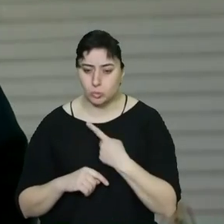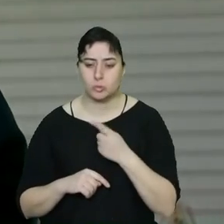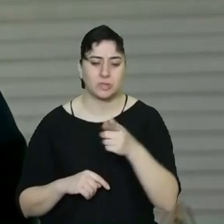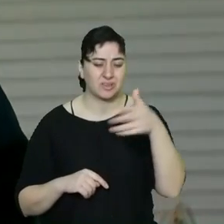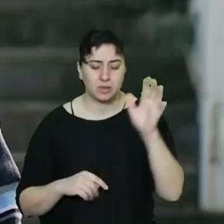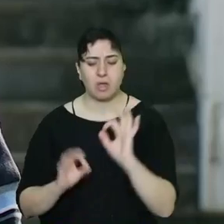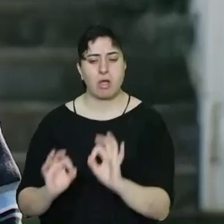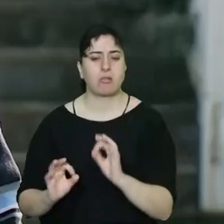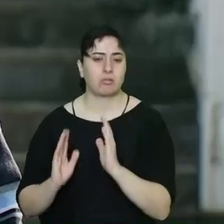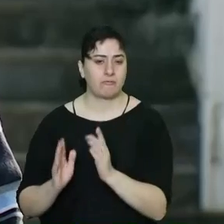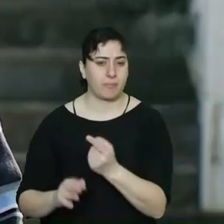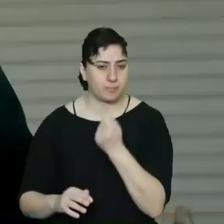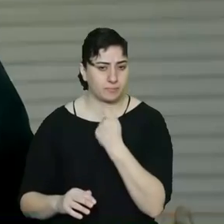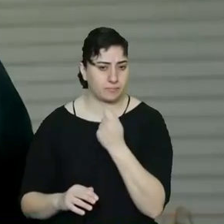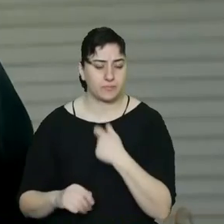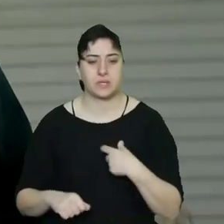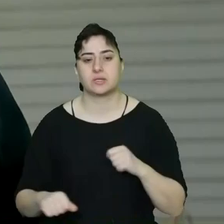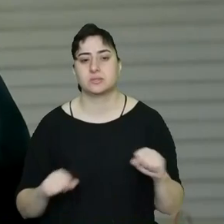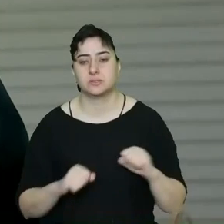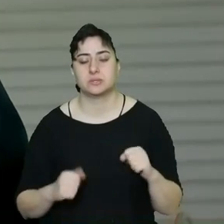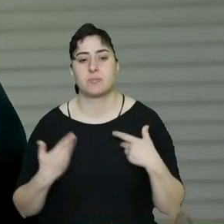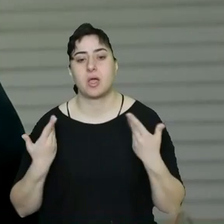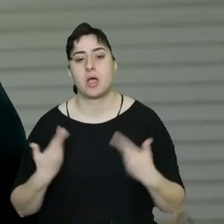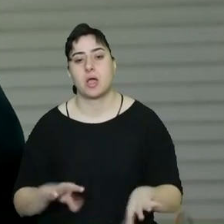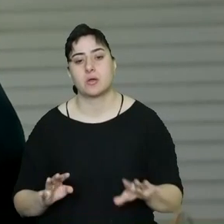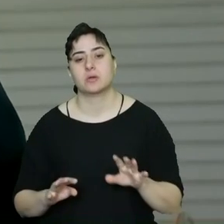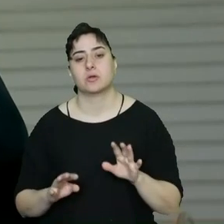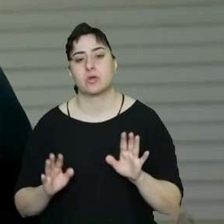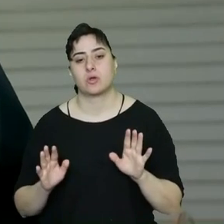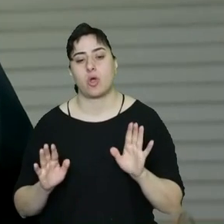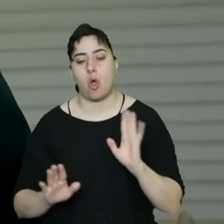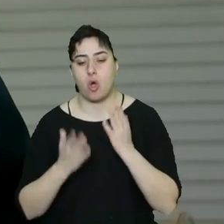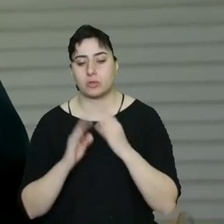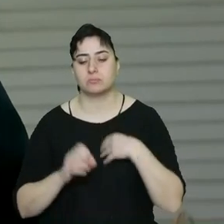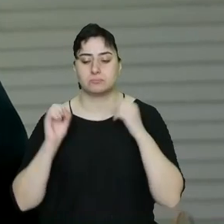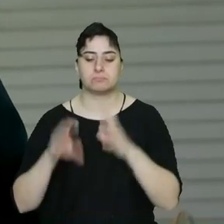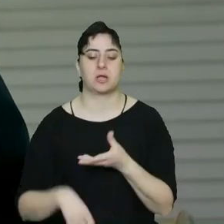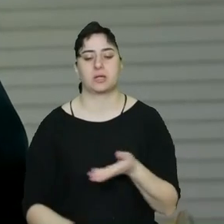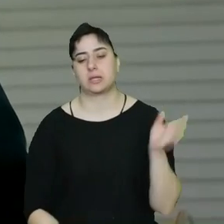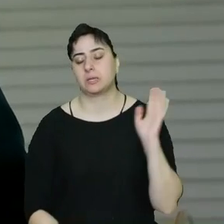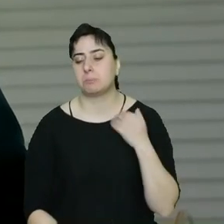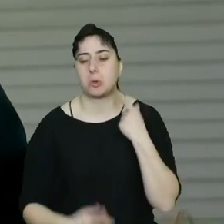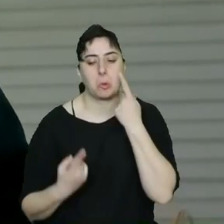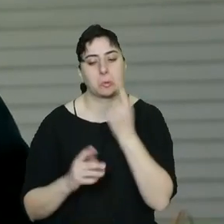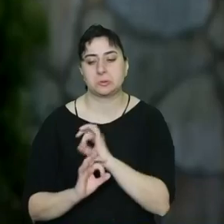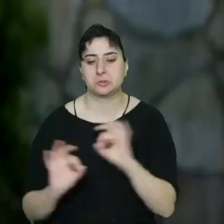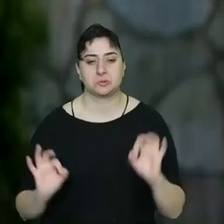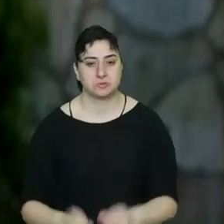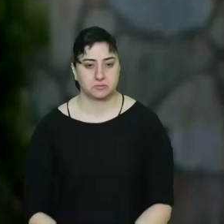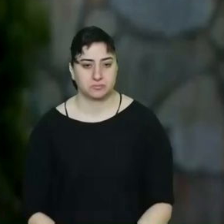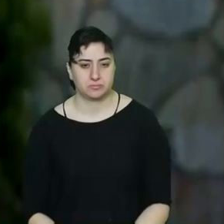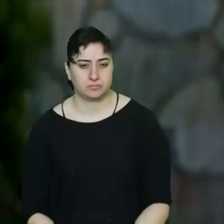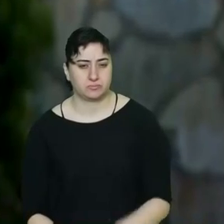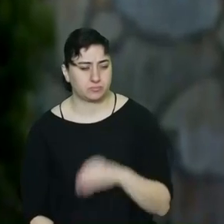şapşal demeye devam etti. Ve ben buna daha fazla tahammül edemeyip odadan çıkıp gittim. Başka hiçbir şey görmedim.